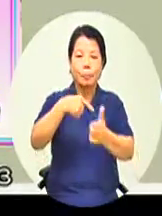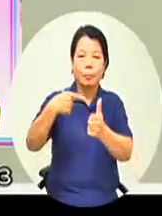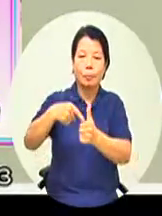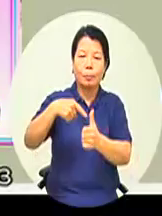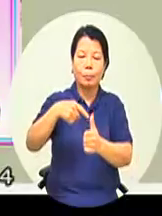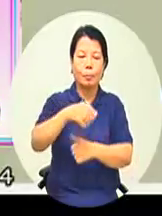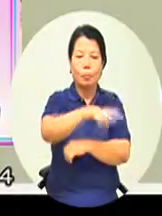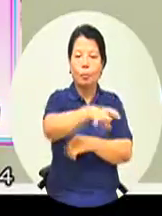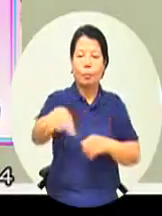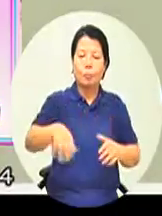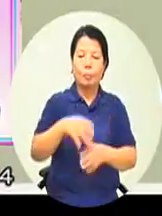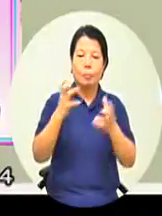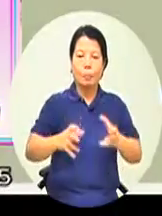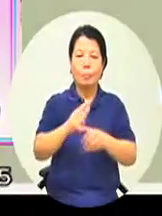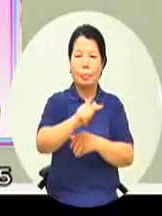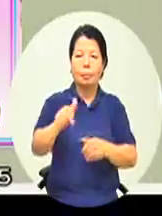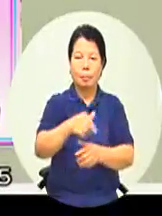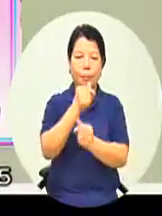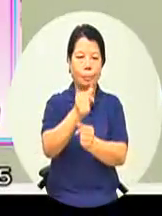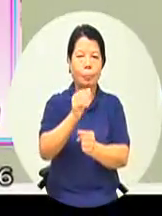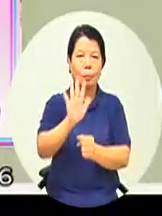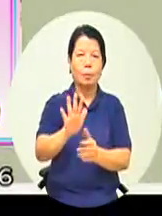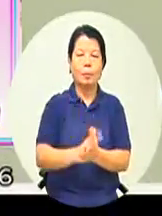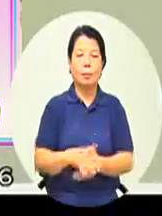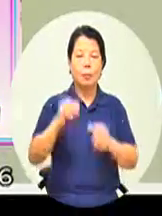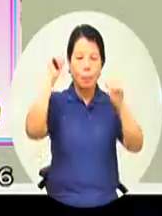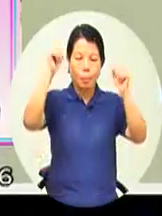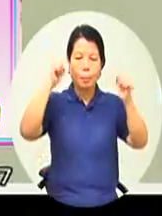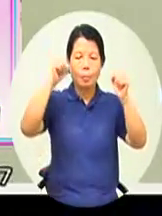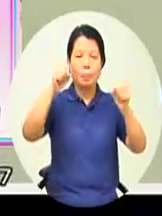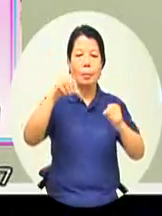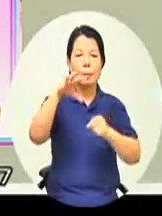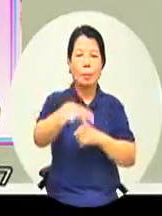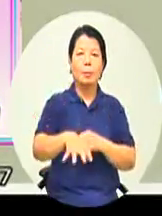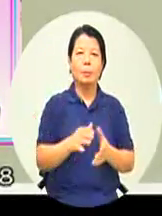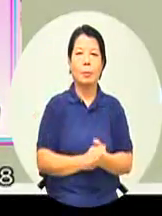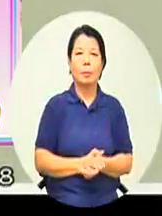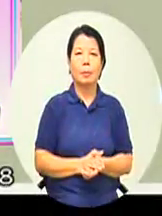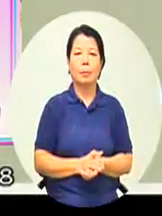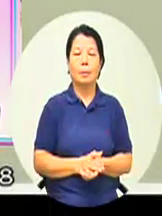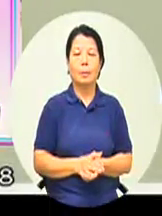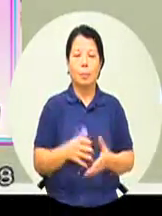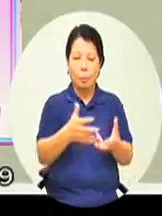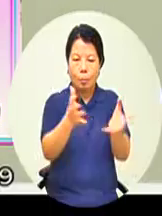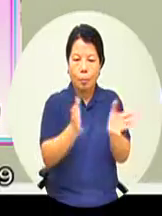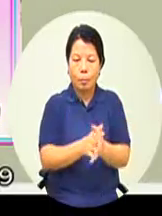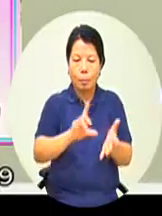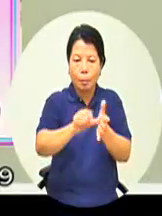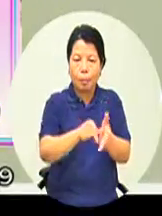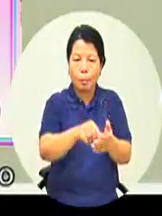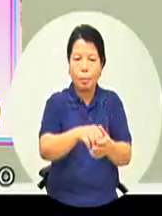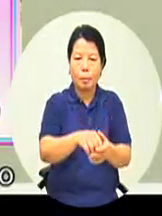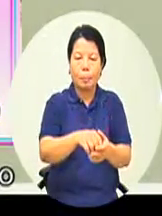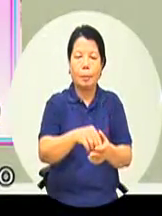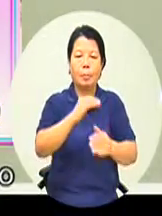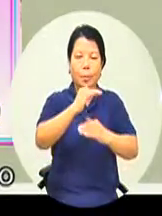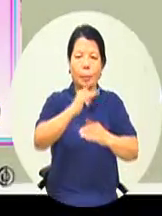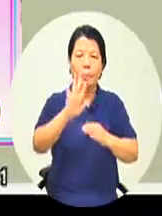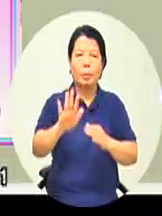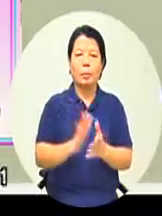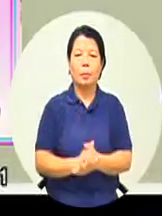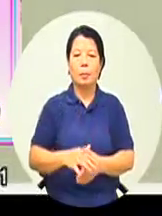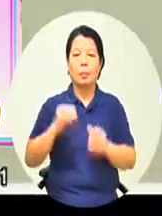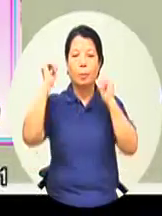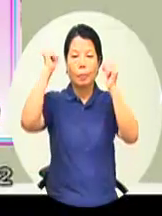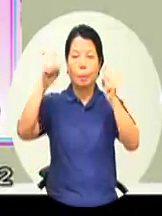境、遐个设备，你讲哦，啊，遮个运动场馆也好，哦，运动场馆有些有时间性，可是你操场或